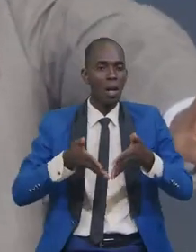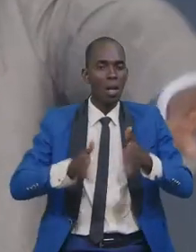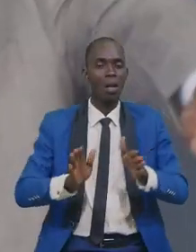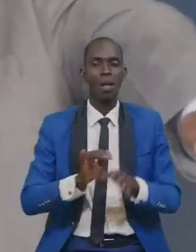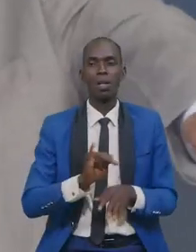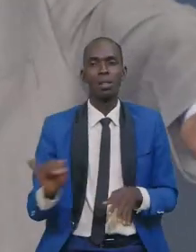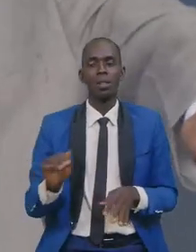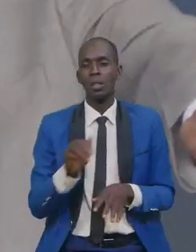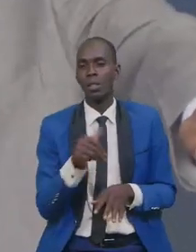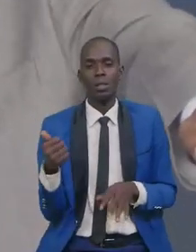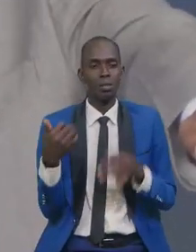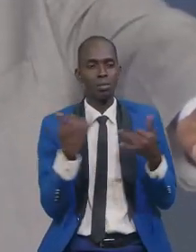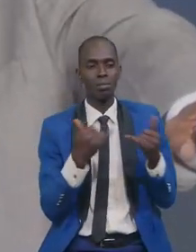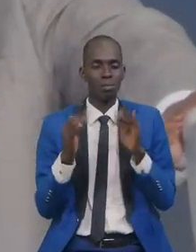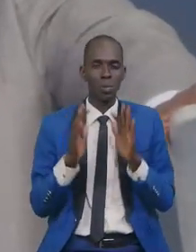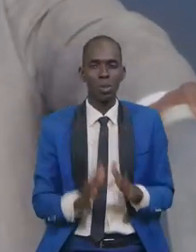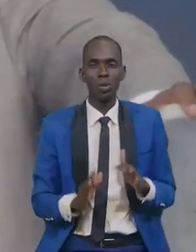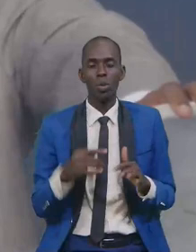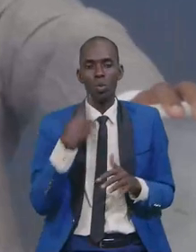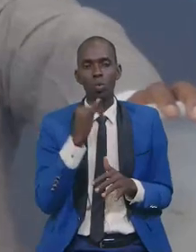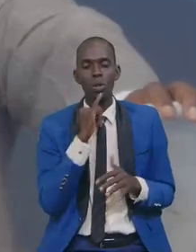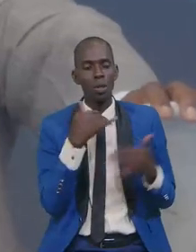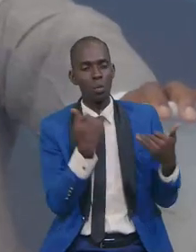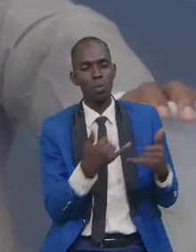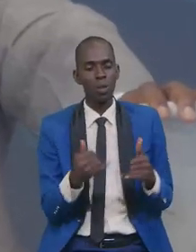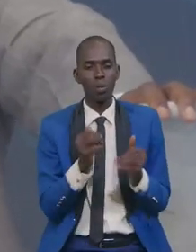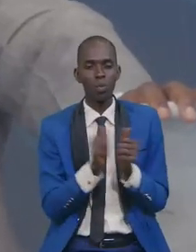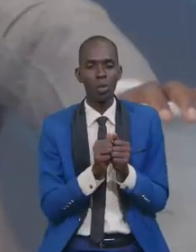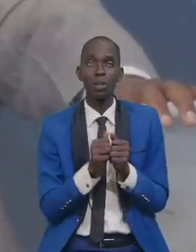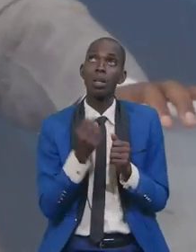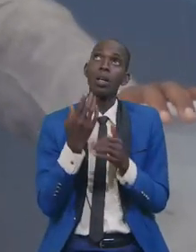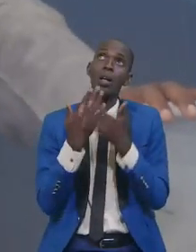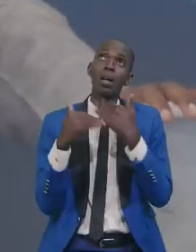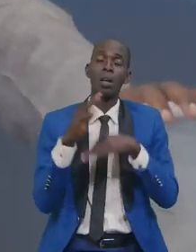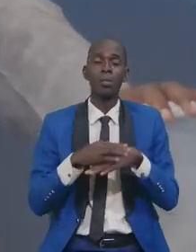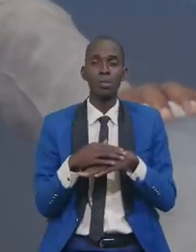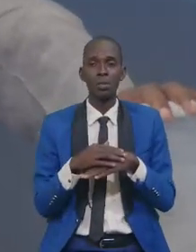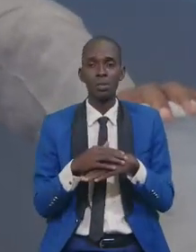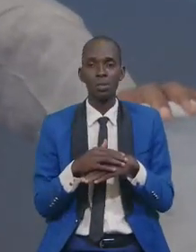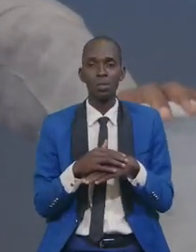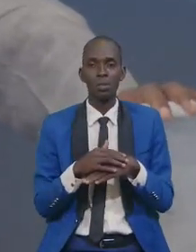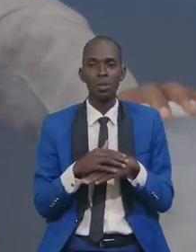sans permettre à un joueur qui joue avec le ciel